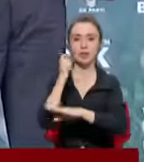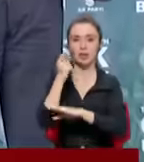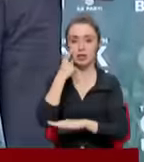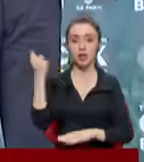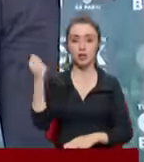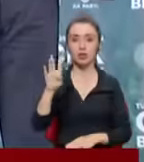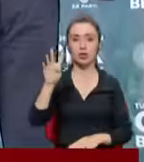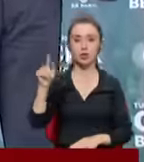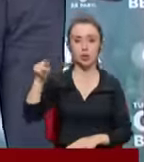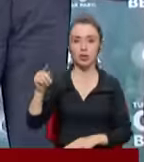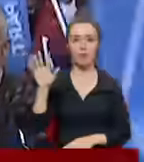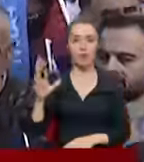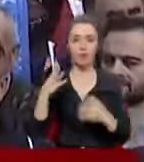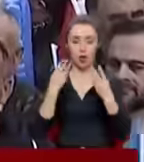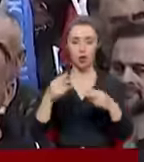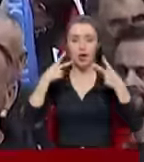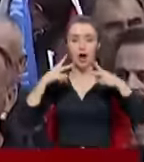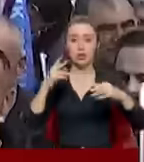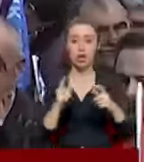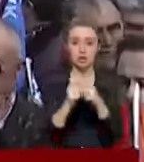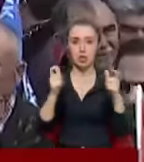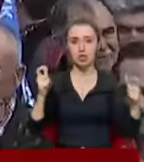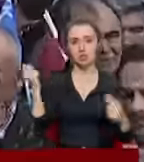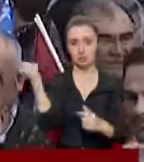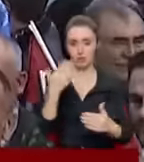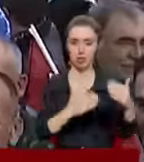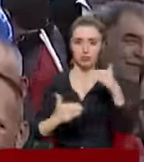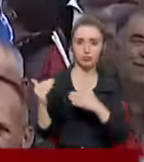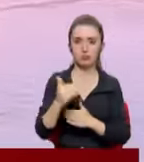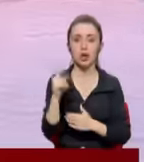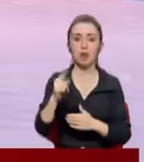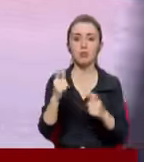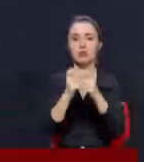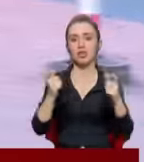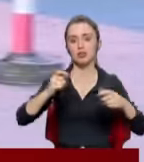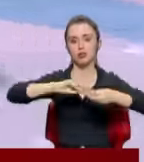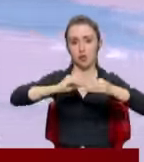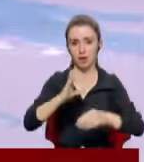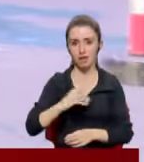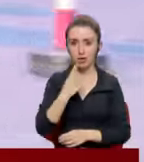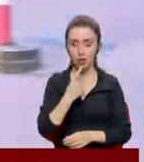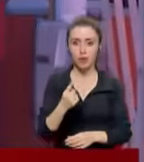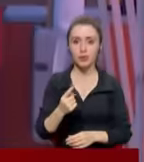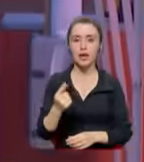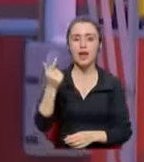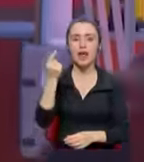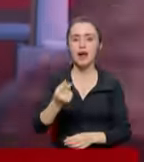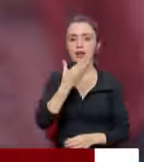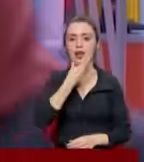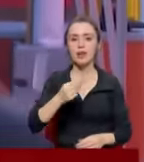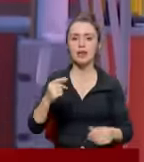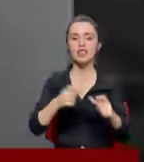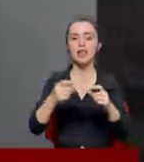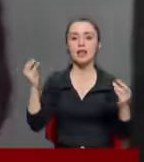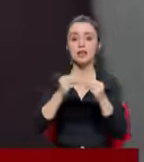% 4,5 olarak açıklanan rakamlarını hatırlattı geçim sıkıntısı gündemindeydi en düşük emekliye seyyanen